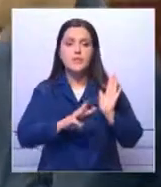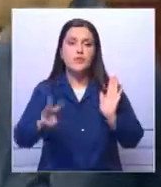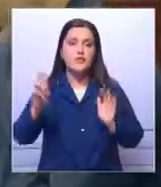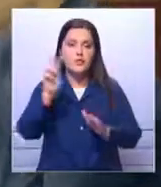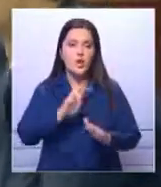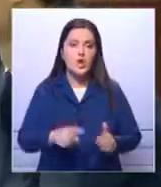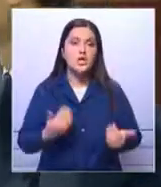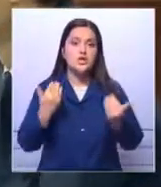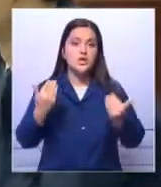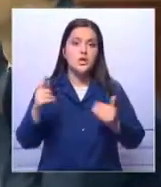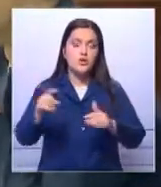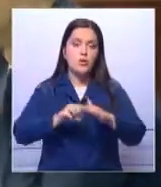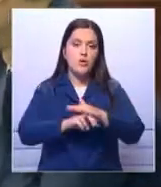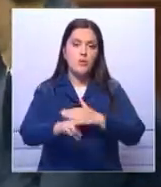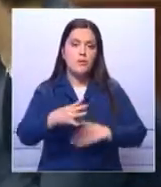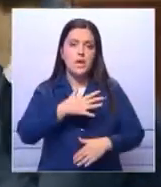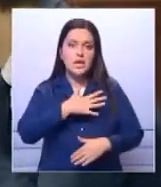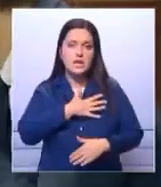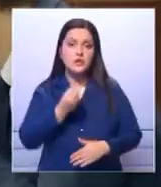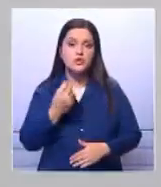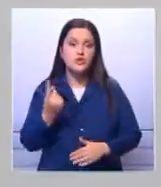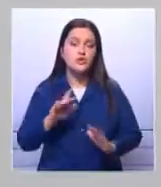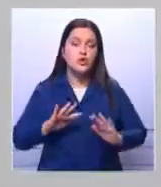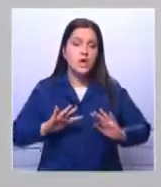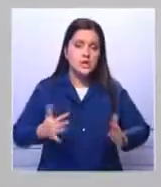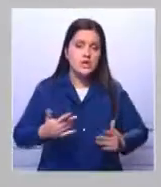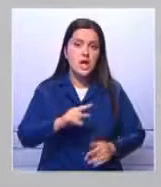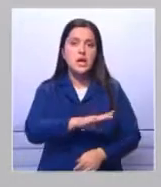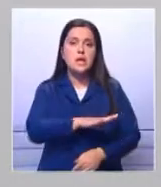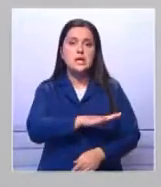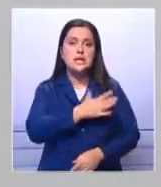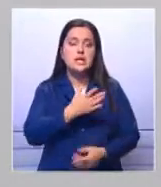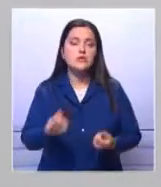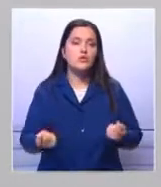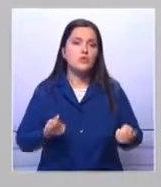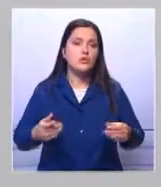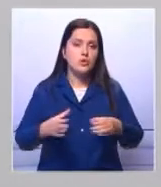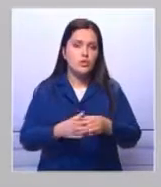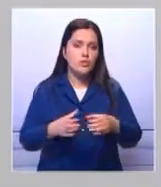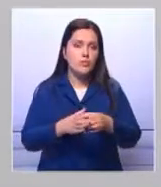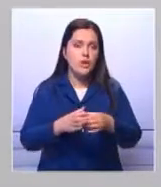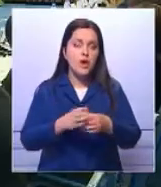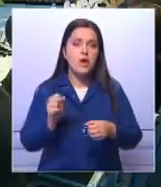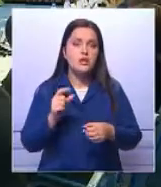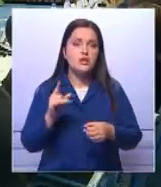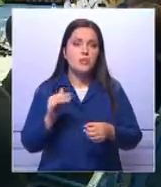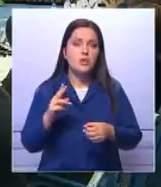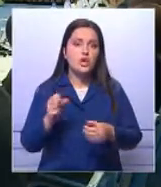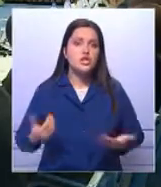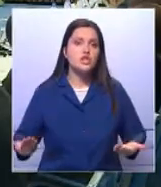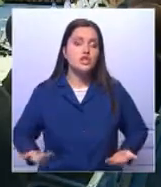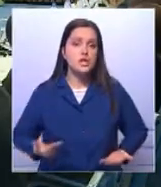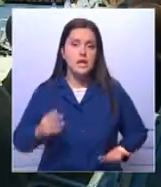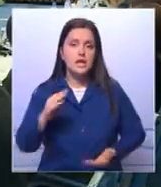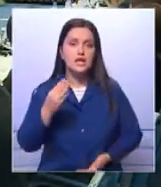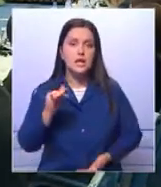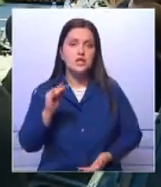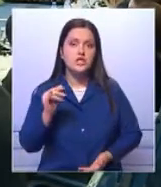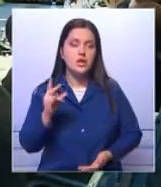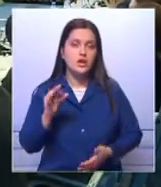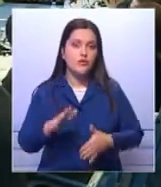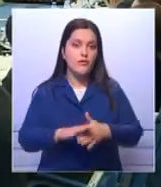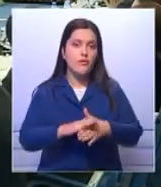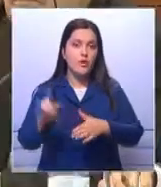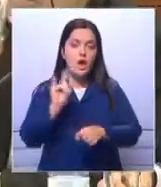70 миллионов долларов. Сейчас он укрывается в Канаде. Еще один случай – это дело экс-руководителя группы компании «Азбука жилья»